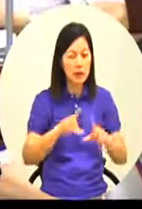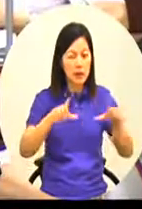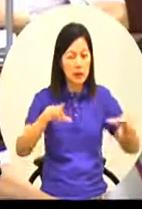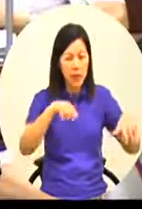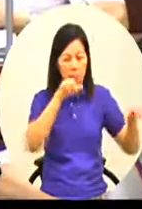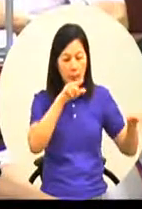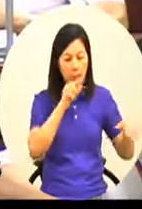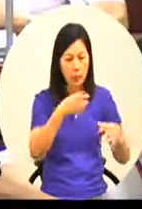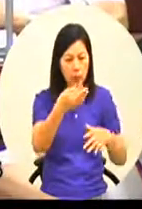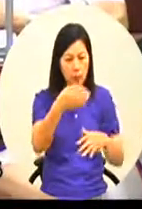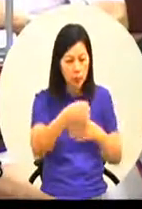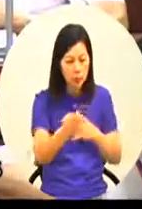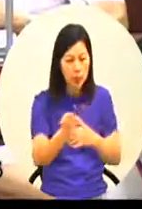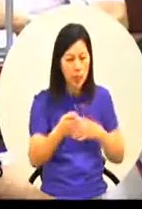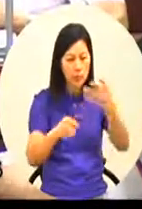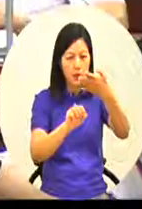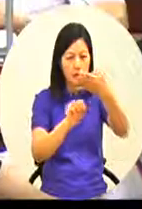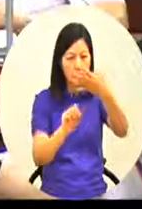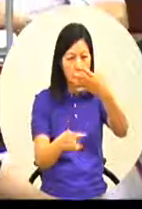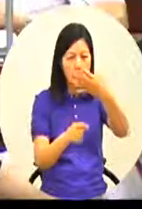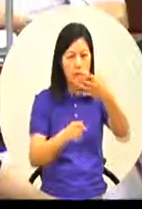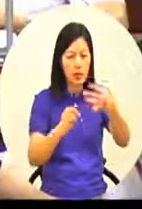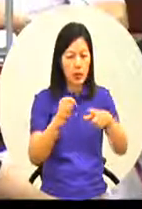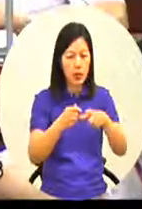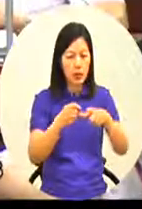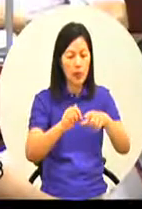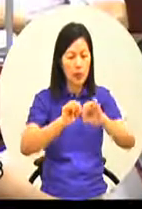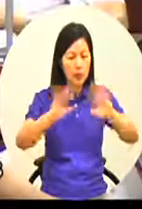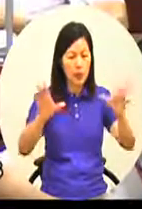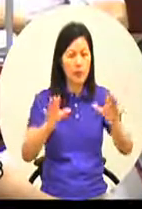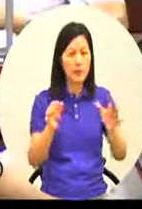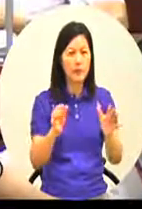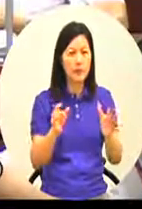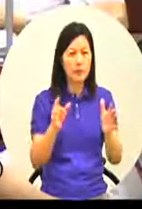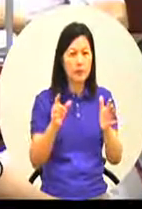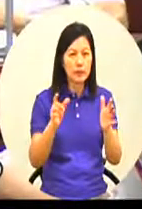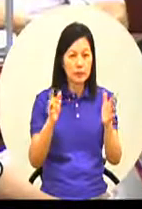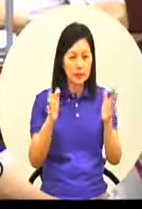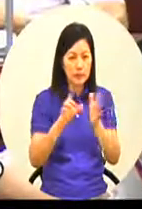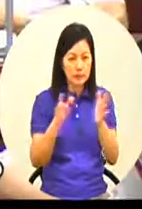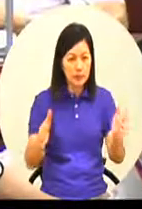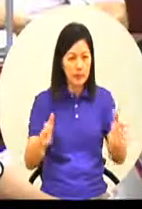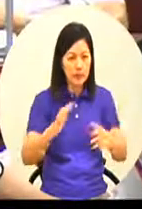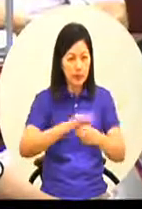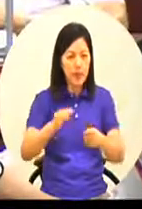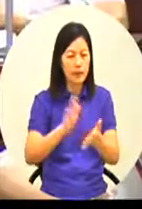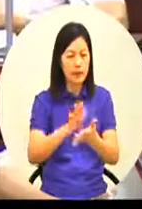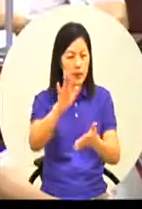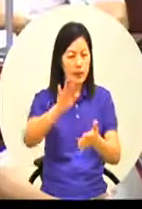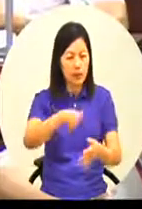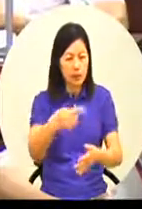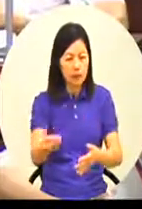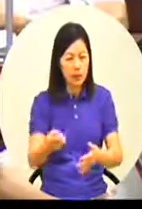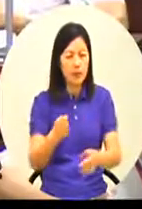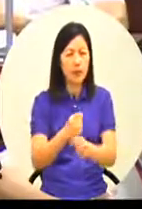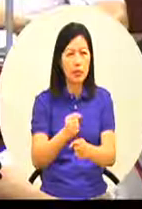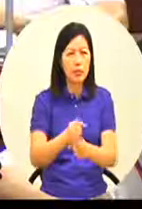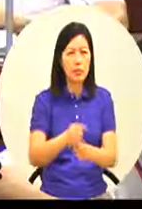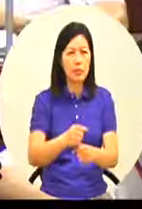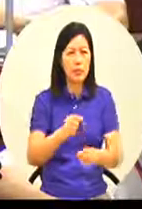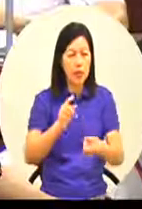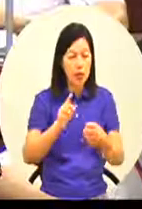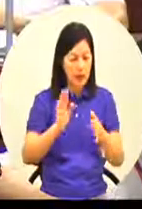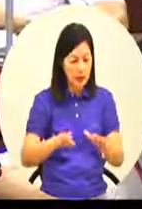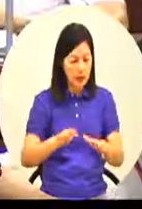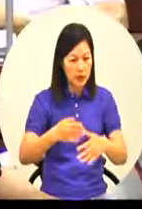呢，这个在4月公告期满以后啊。事业开始公告期满以后呢，我们接下来的一个作业，目前的最新的进